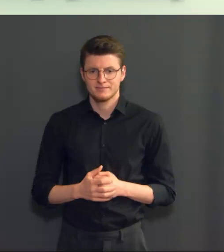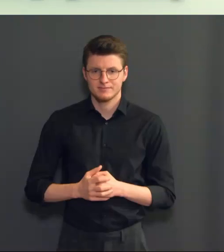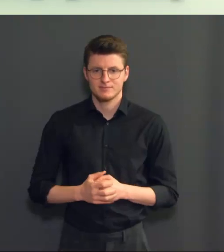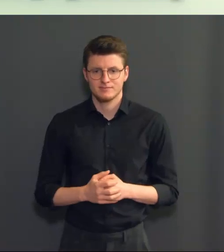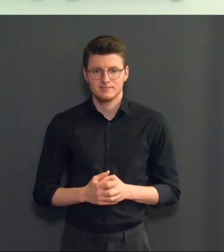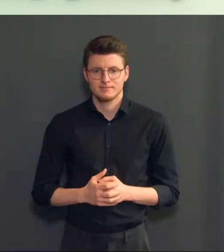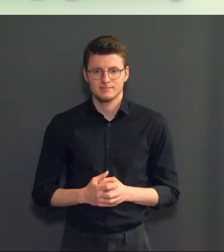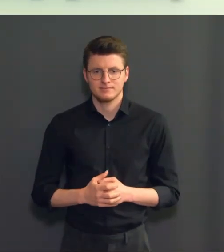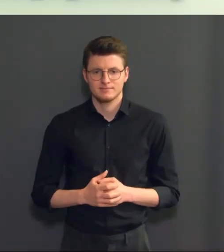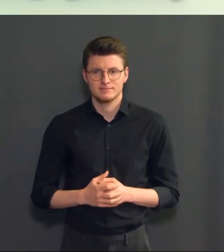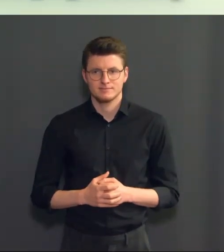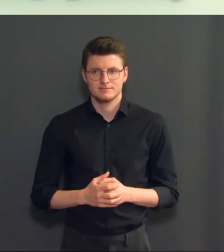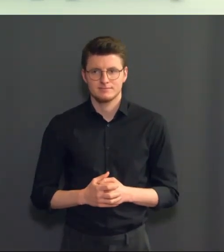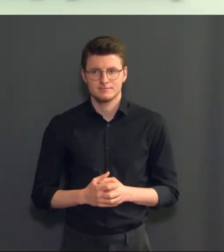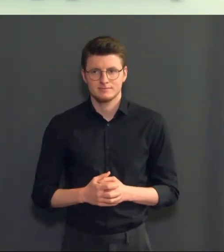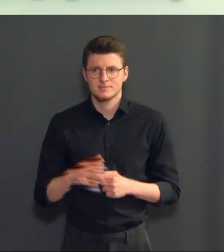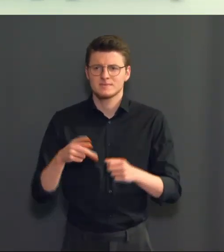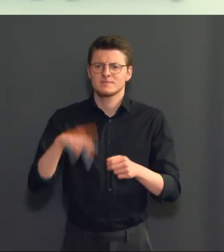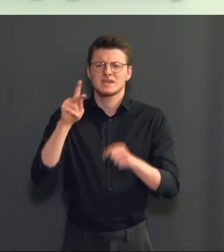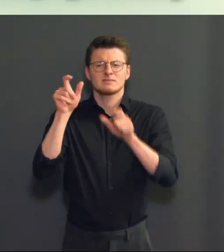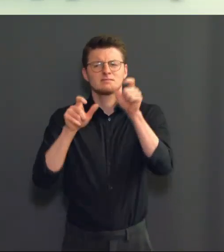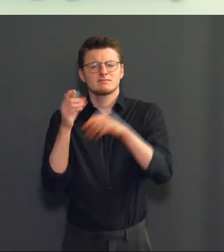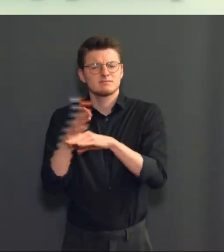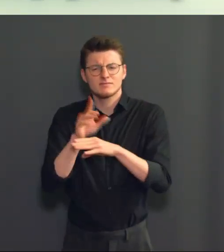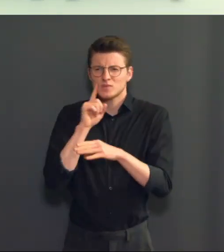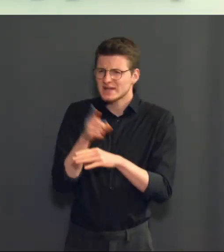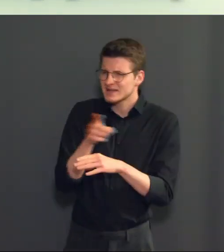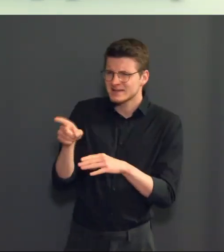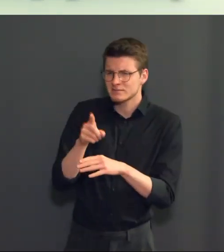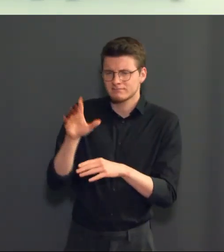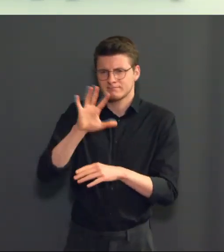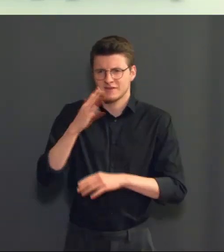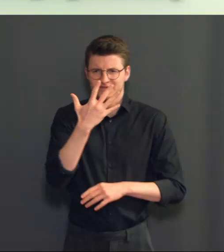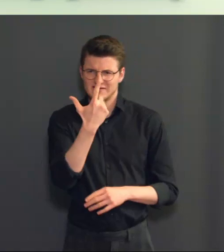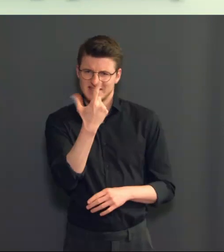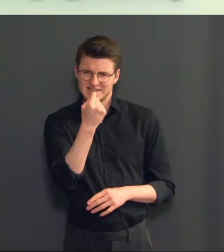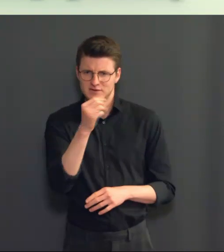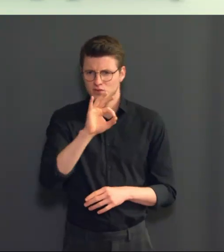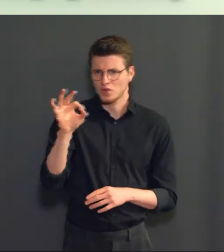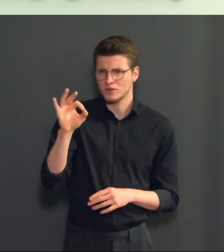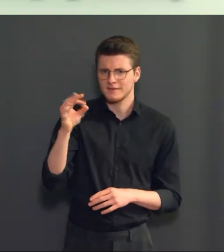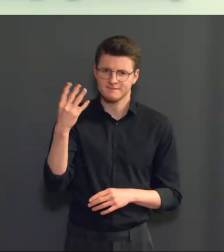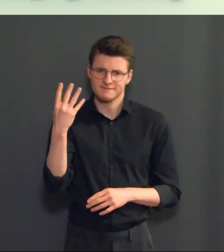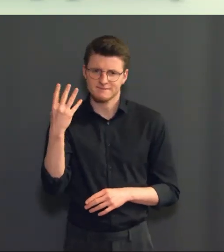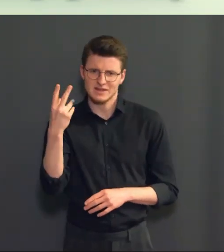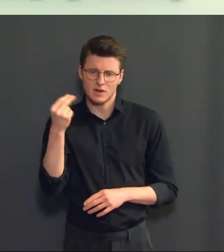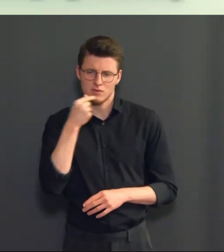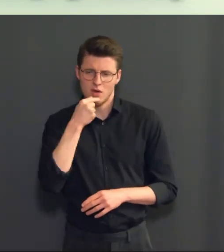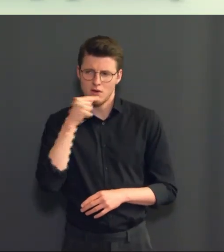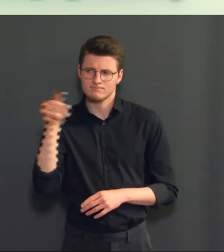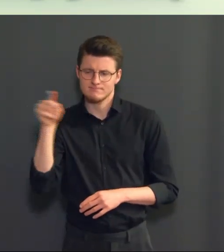De meeste overlijdens betreffen mensen tussen de 75 en 84 jaar oud.